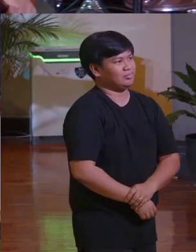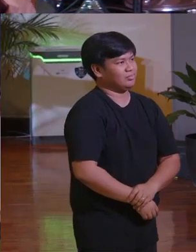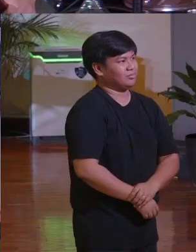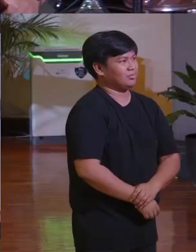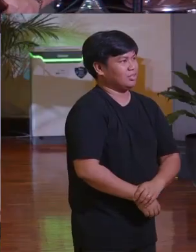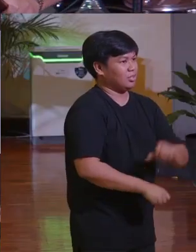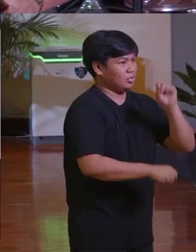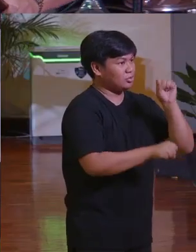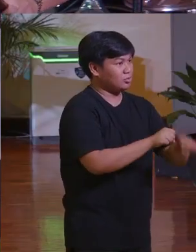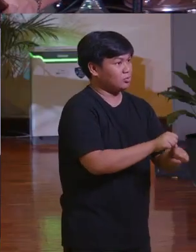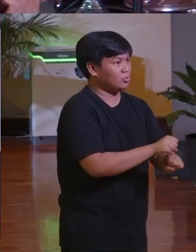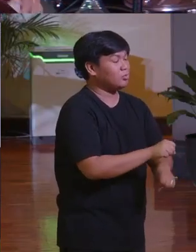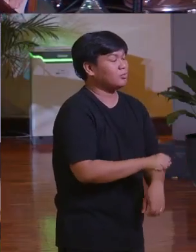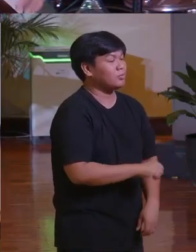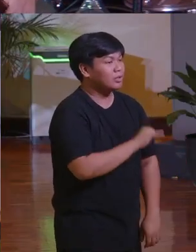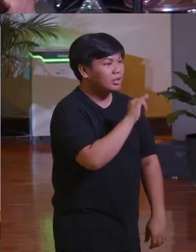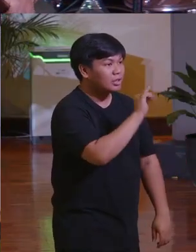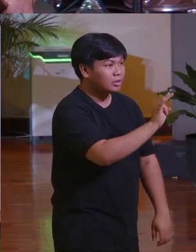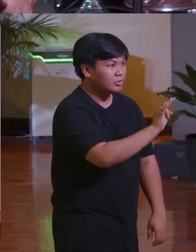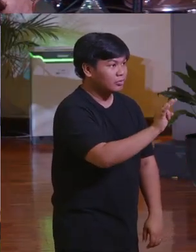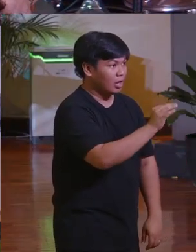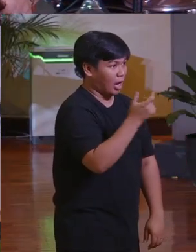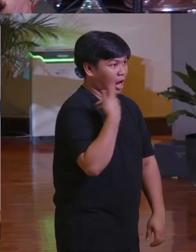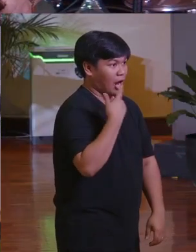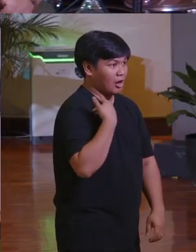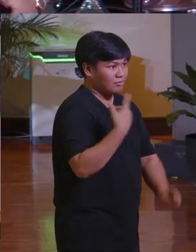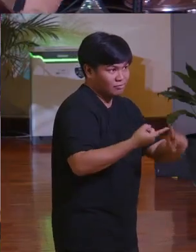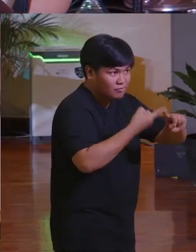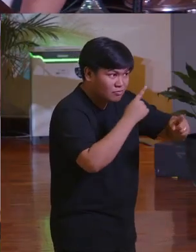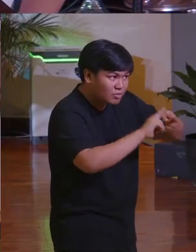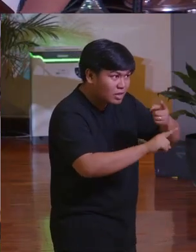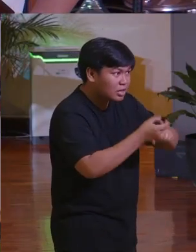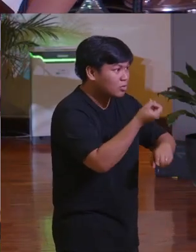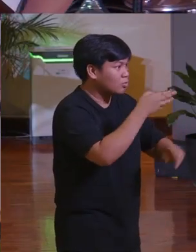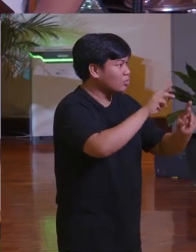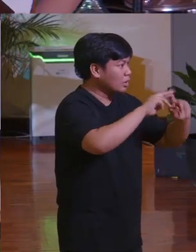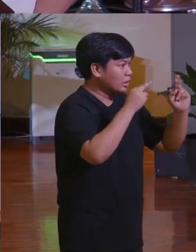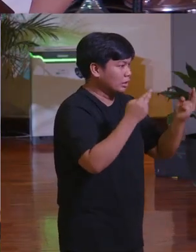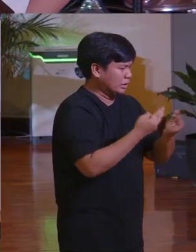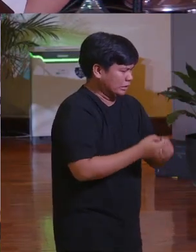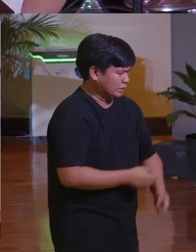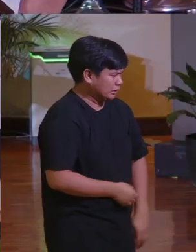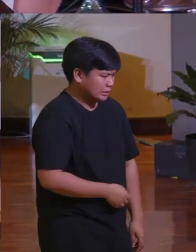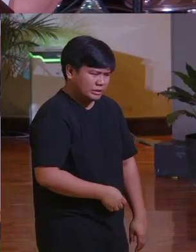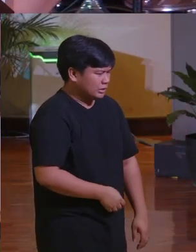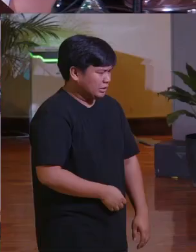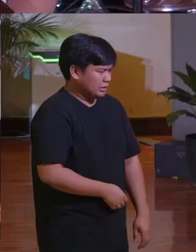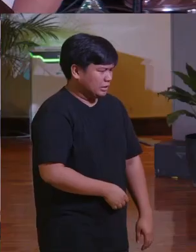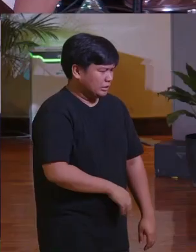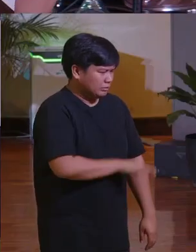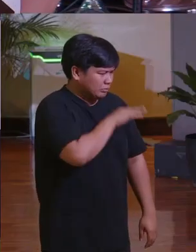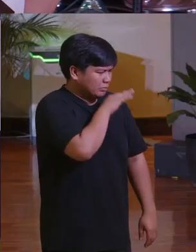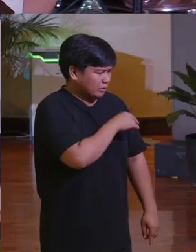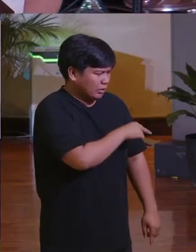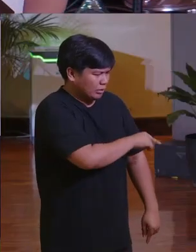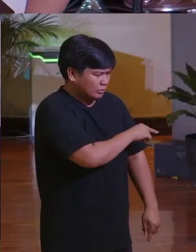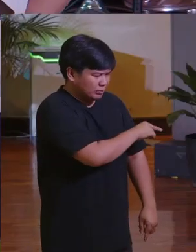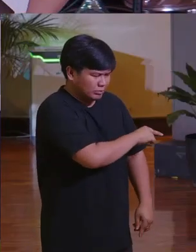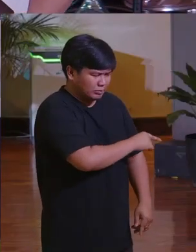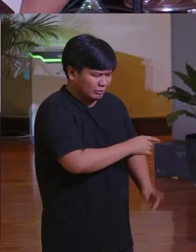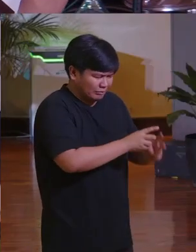So kung ang sagot na sa tanong na ito ay oo, meron akong kamag-anak, meron akong kaibigan, meron